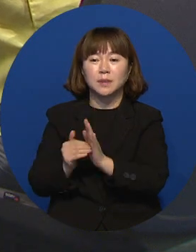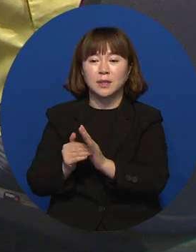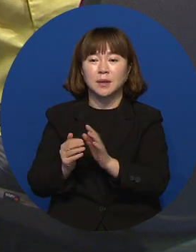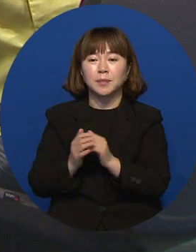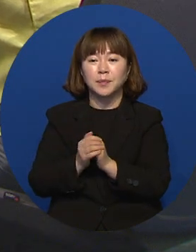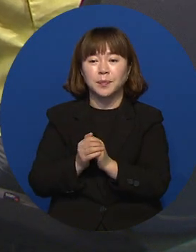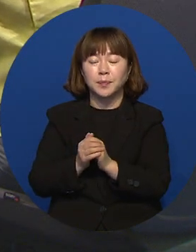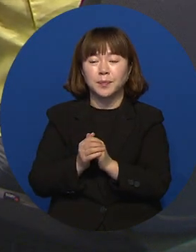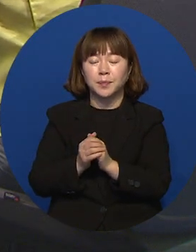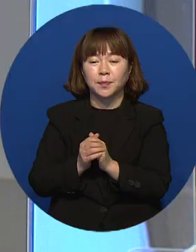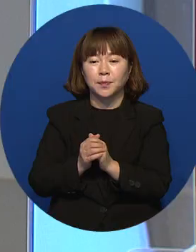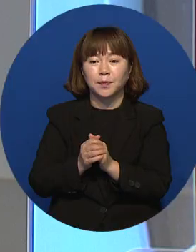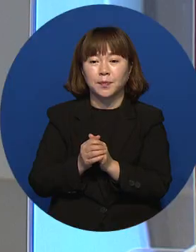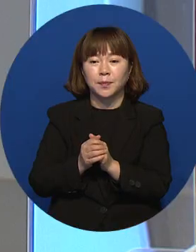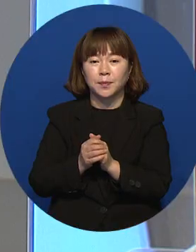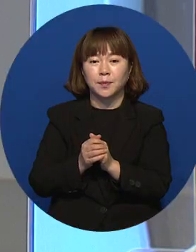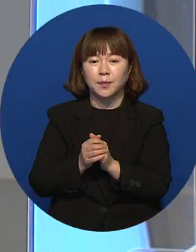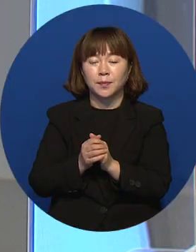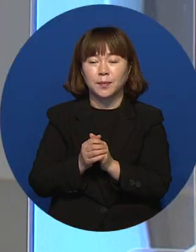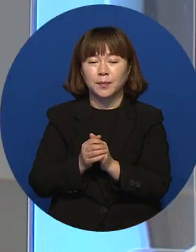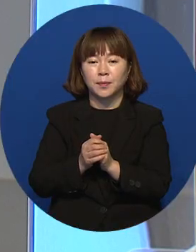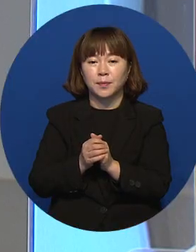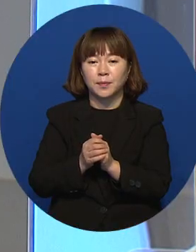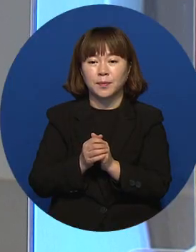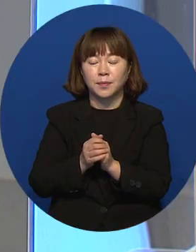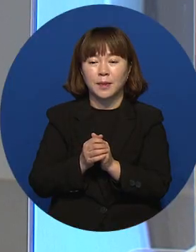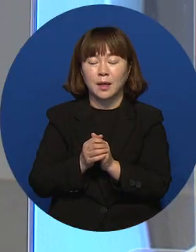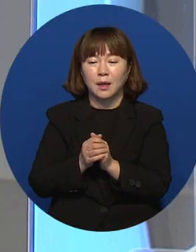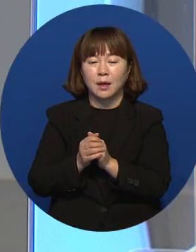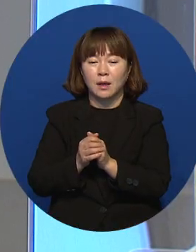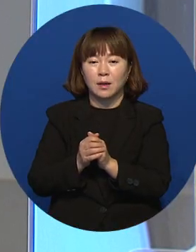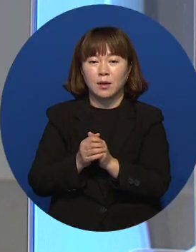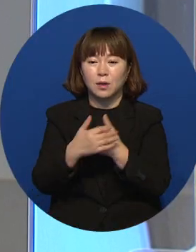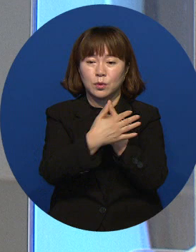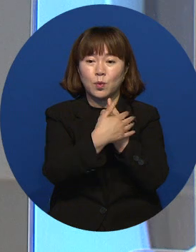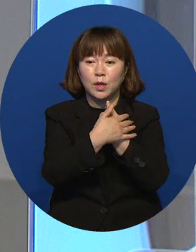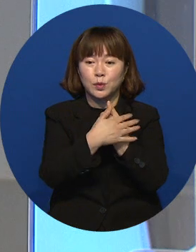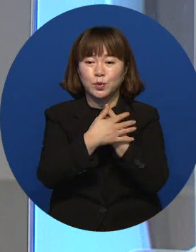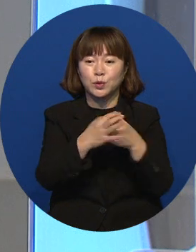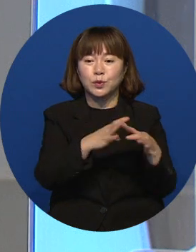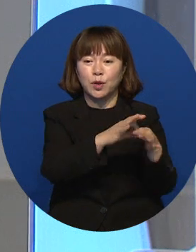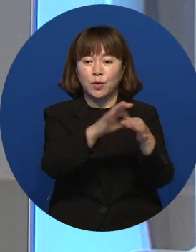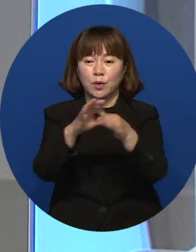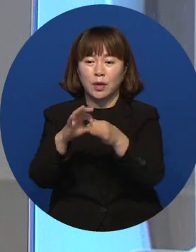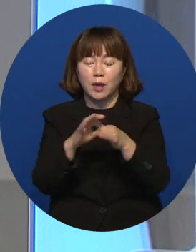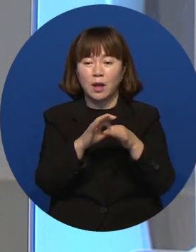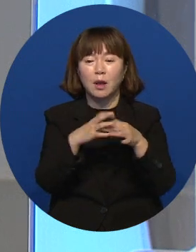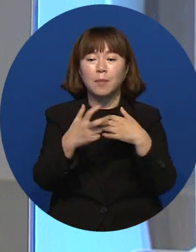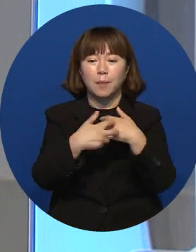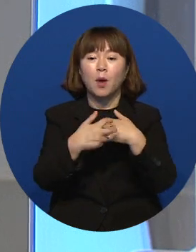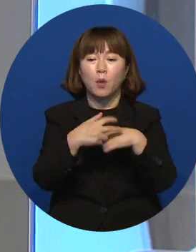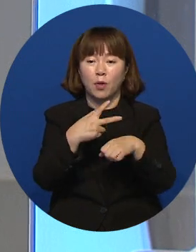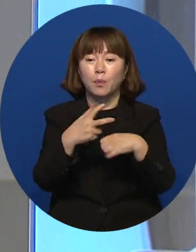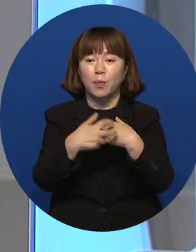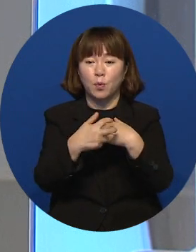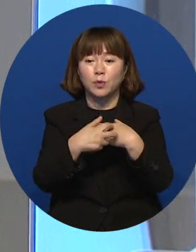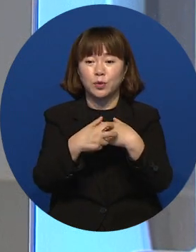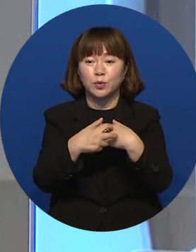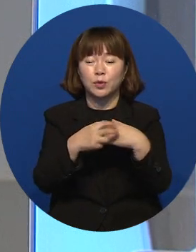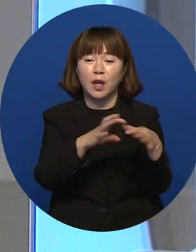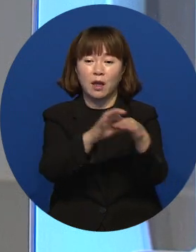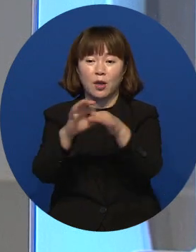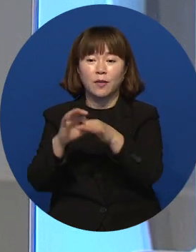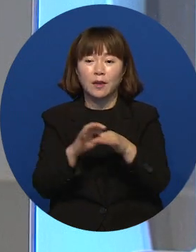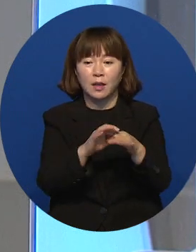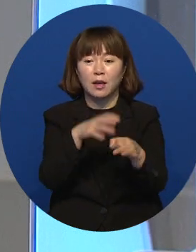말씀하신대로 어 협력 의료기관 돋아 즉 고객 우 에서 아 정해서 지금 하고 있고 이런 분들이